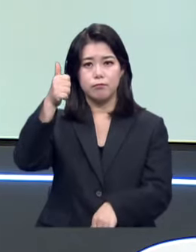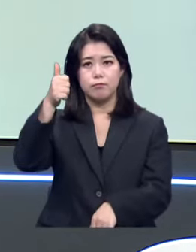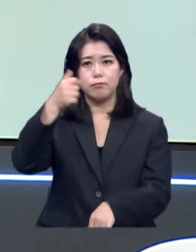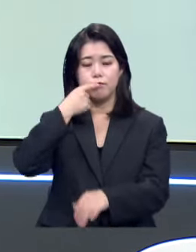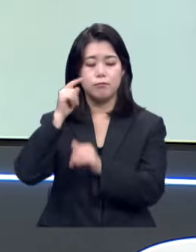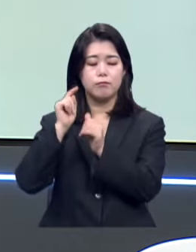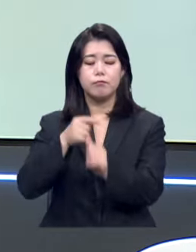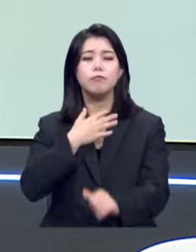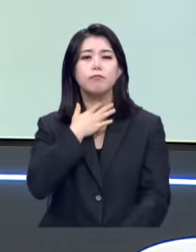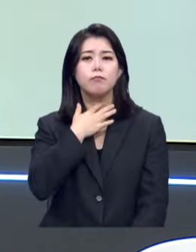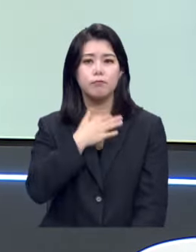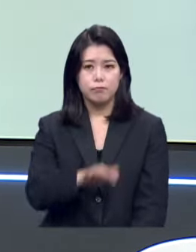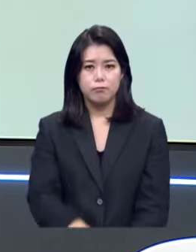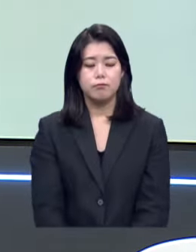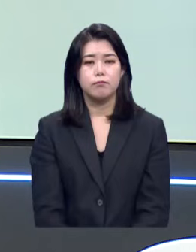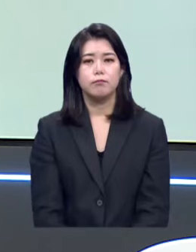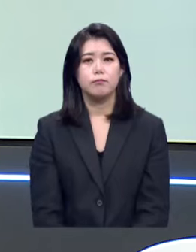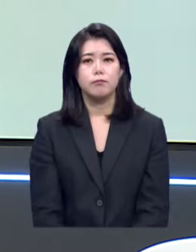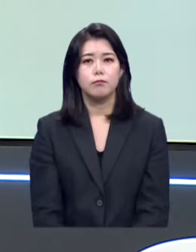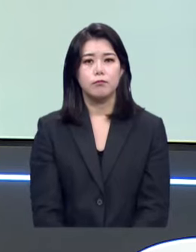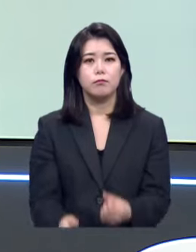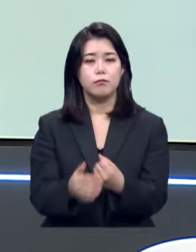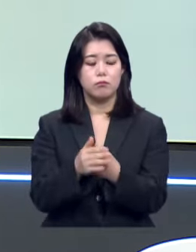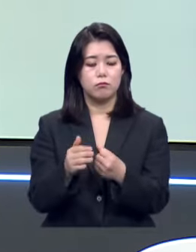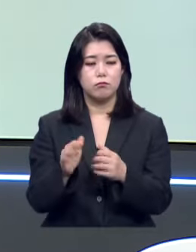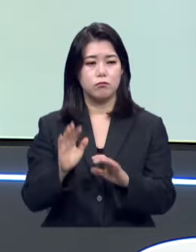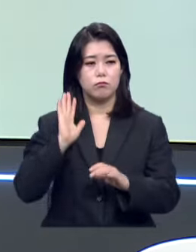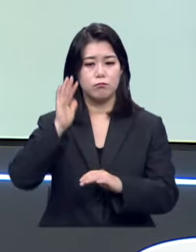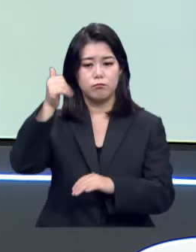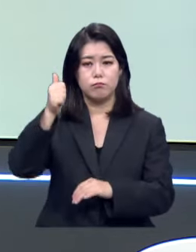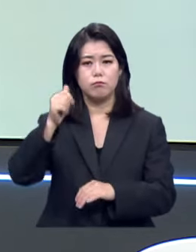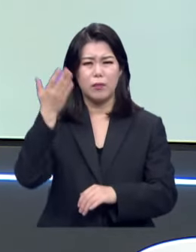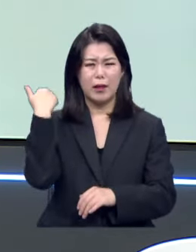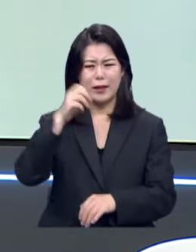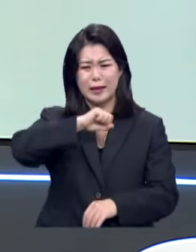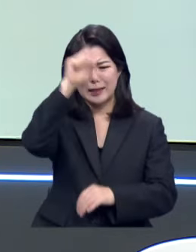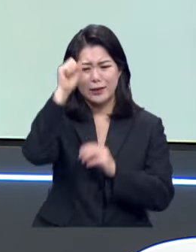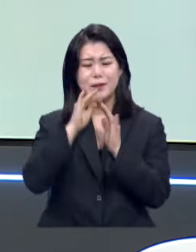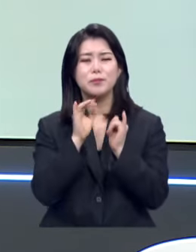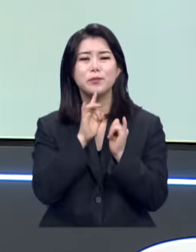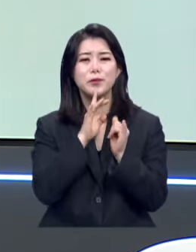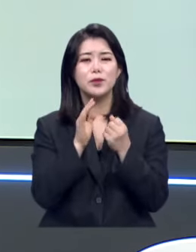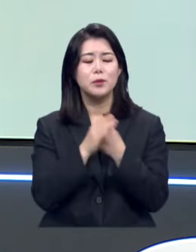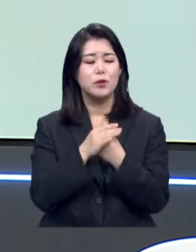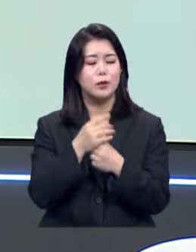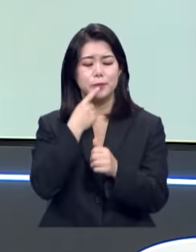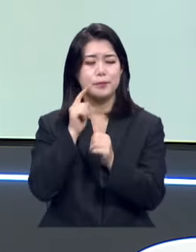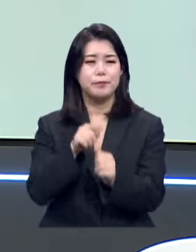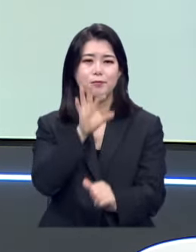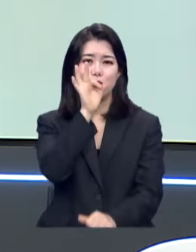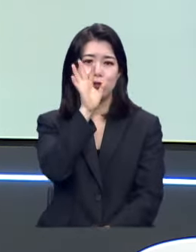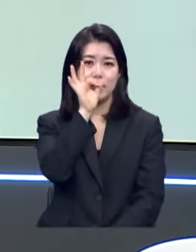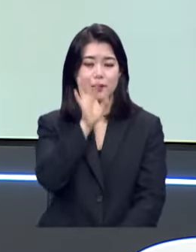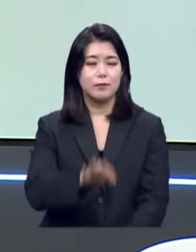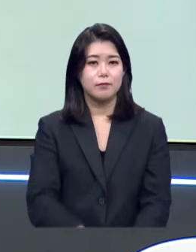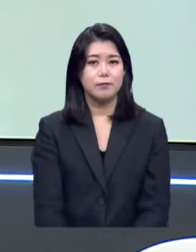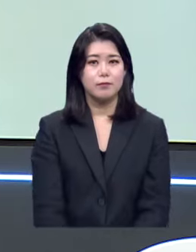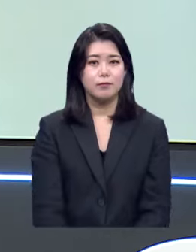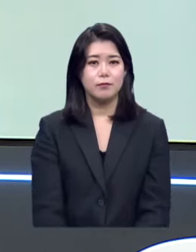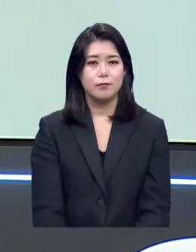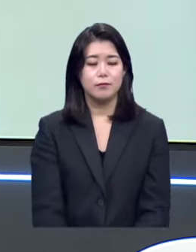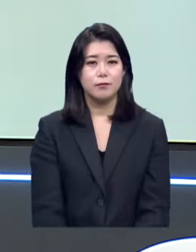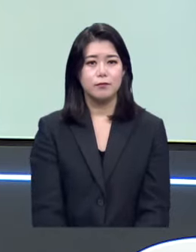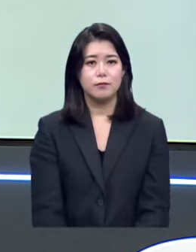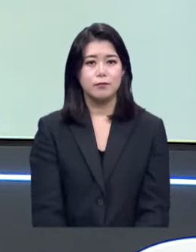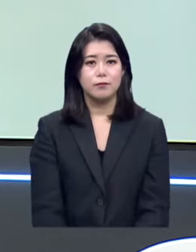아 그때 공간위에 다 이름을 했는데 이게 대통령 당시 당선인 신분으로 할 수가 있었겠느냐라고 지금 얘기를 하고 있어요